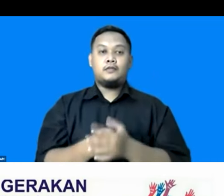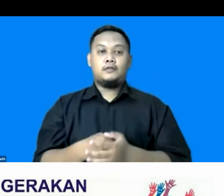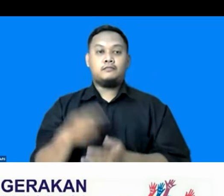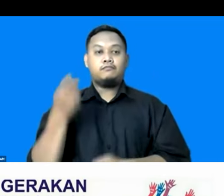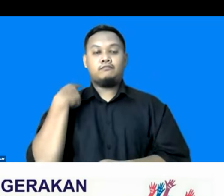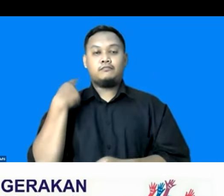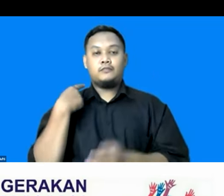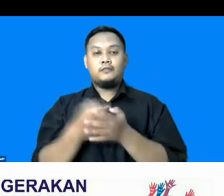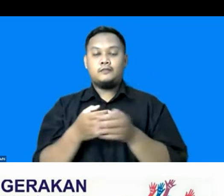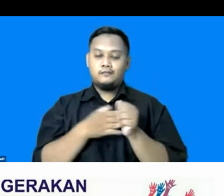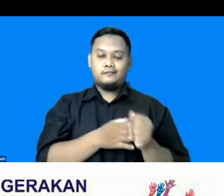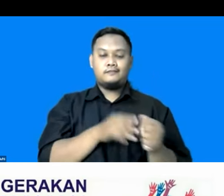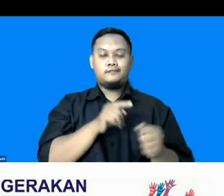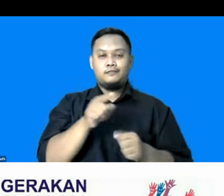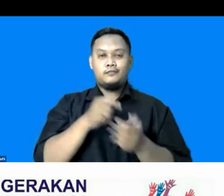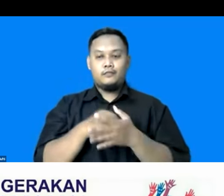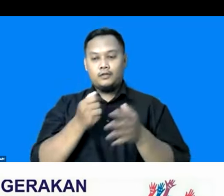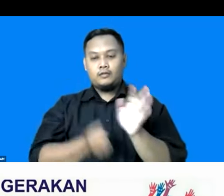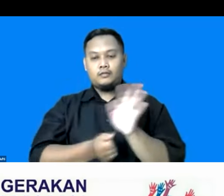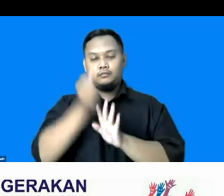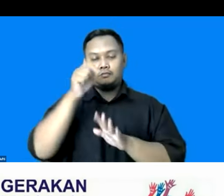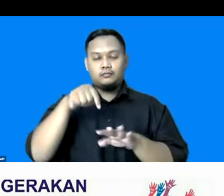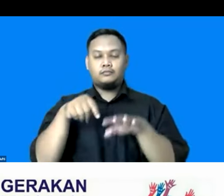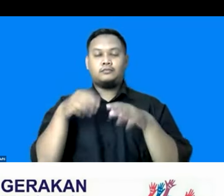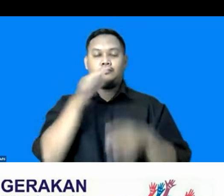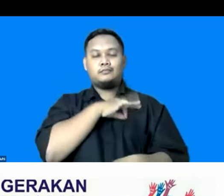pimpinan-Mu agar acara ini bisa bermanfaat bagi